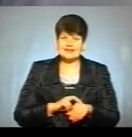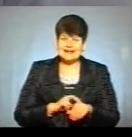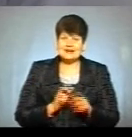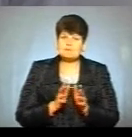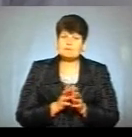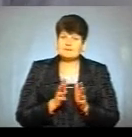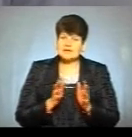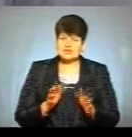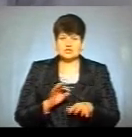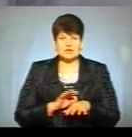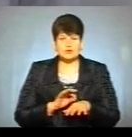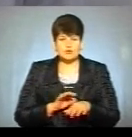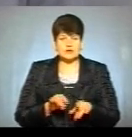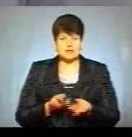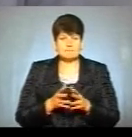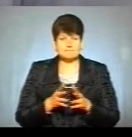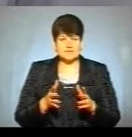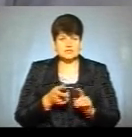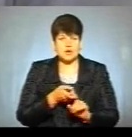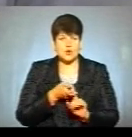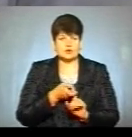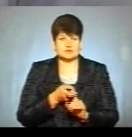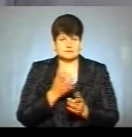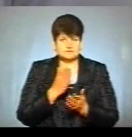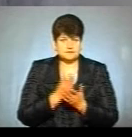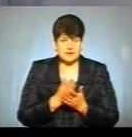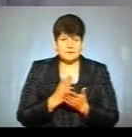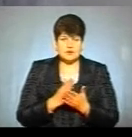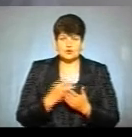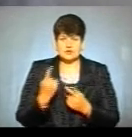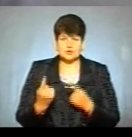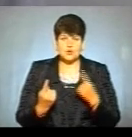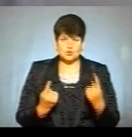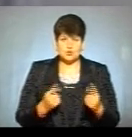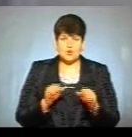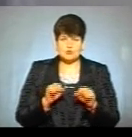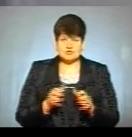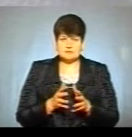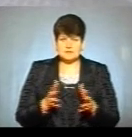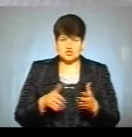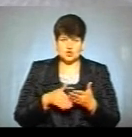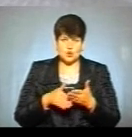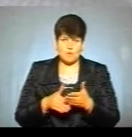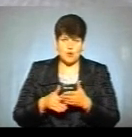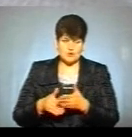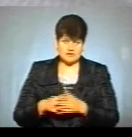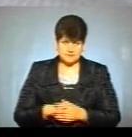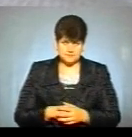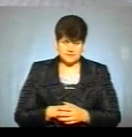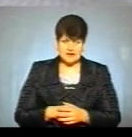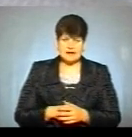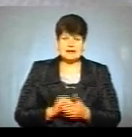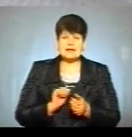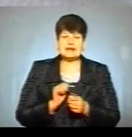і хворі більш контакту між собою знаходять, тому що вони мають одну можливість більш допомогти. Керівник прес-служби